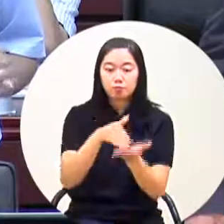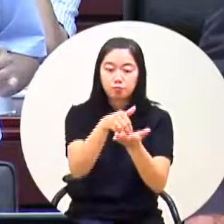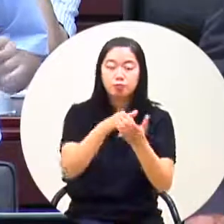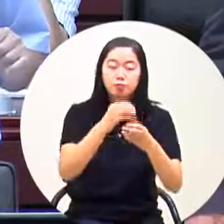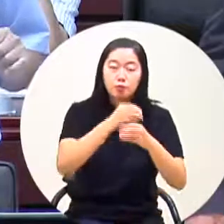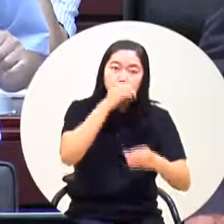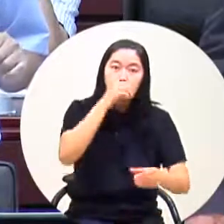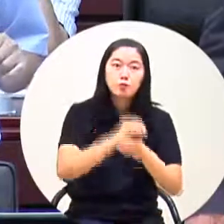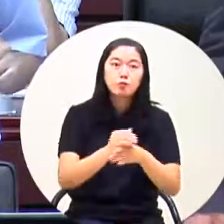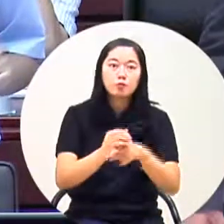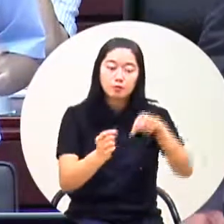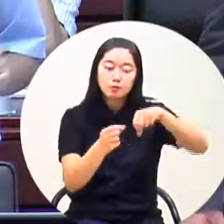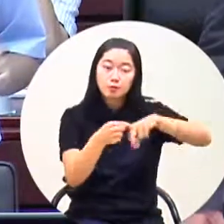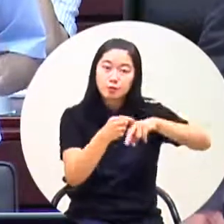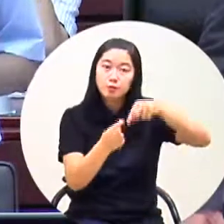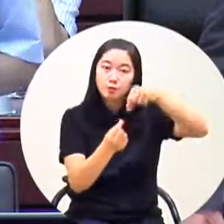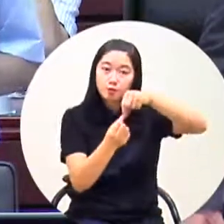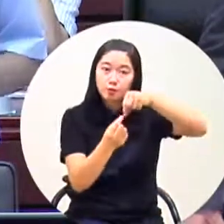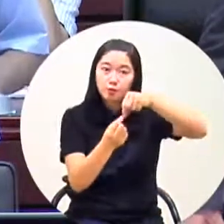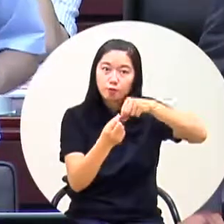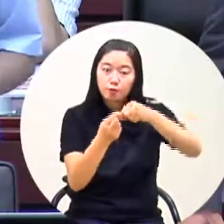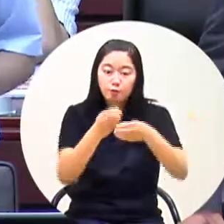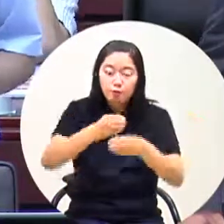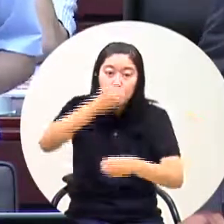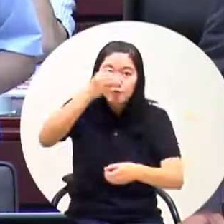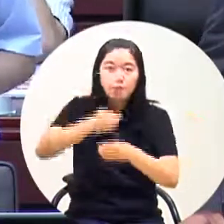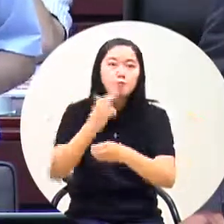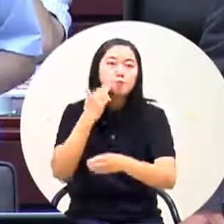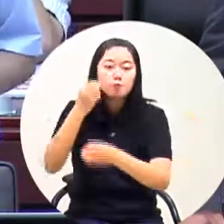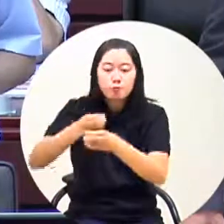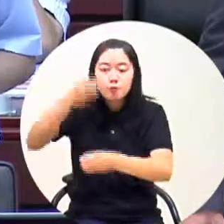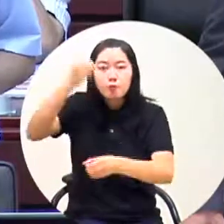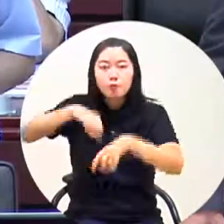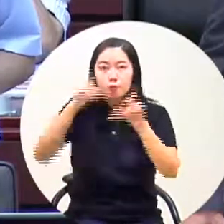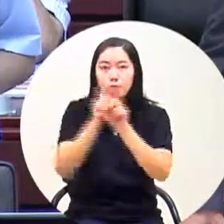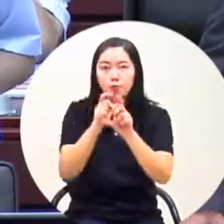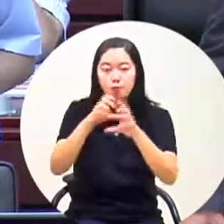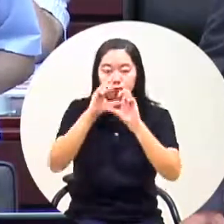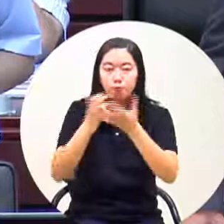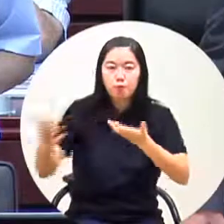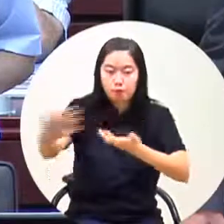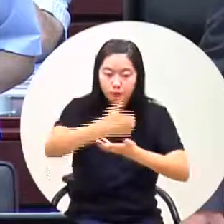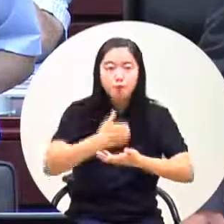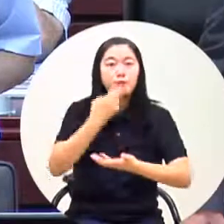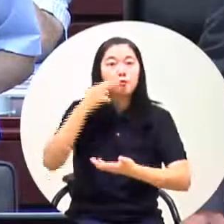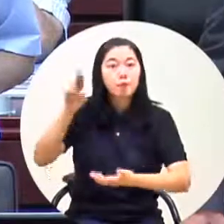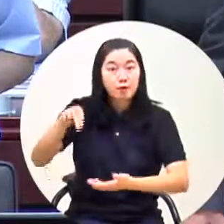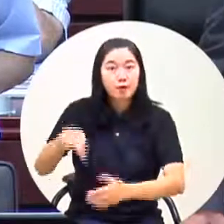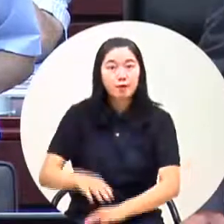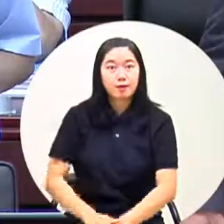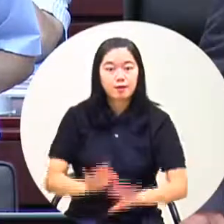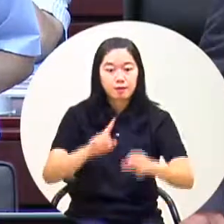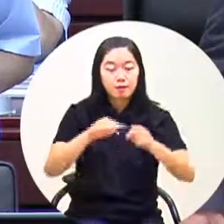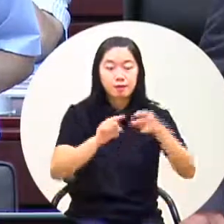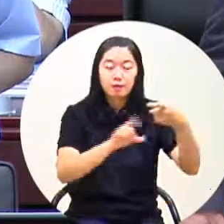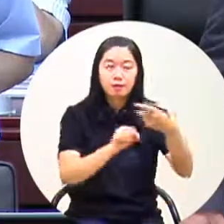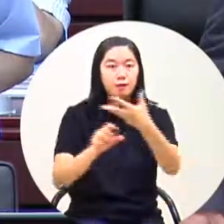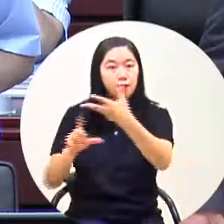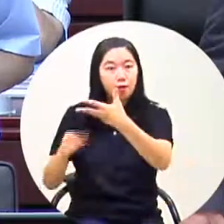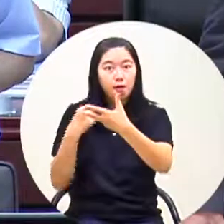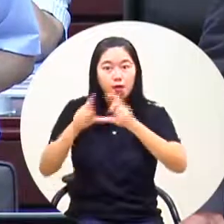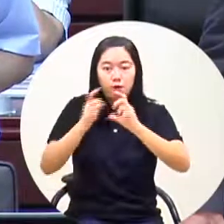铝罐。所以刚刚业务报告也报告了，就是我们今年到1到8月到现在为止也回收